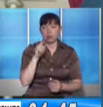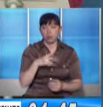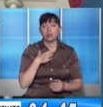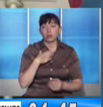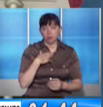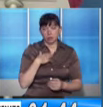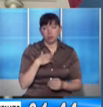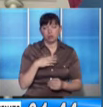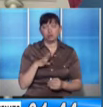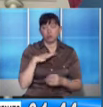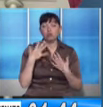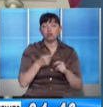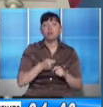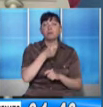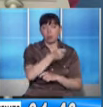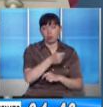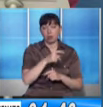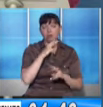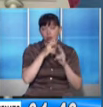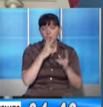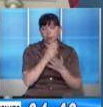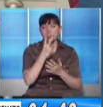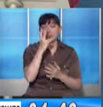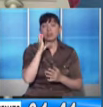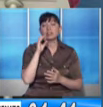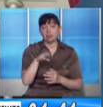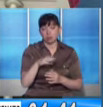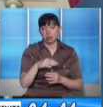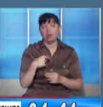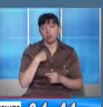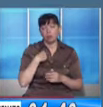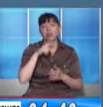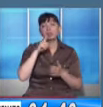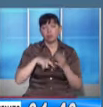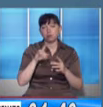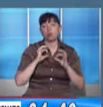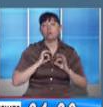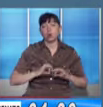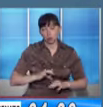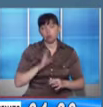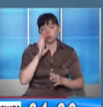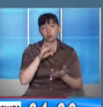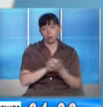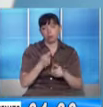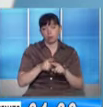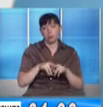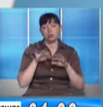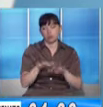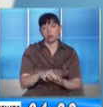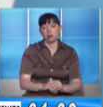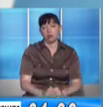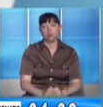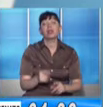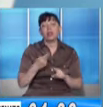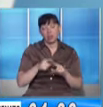astăzi a depus o plângere la Procuratura Generală. Există două articole în codul penal, așa că noi sperăm că Procuratura să-și facă treaba. Da. Întrebarea mea